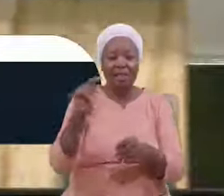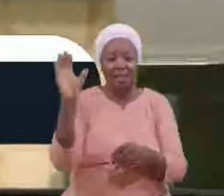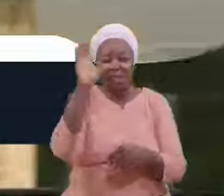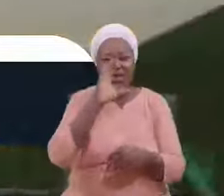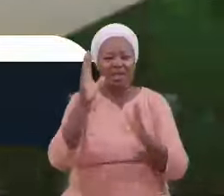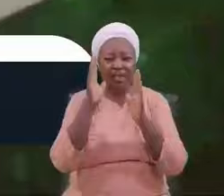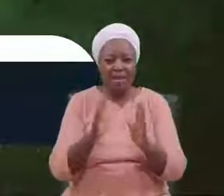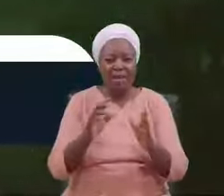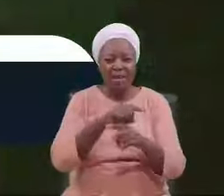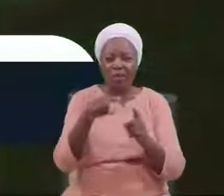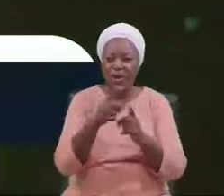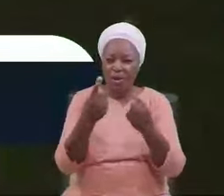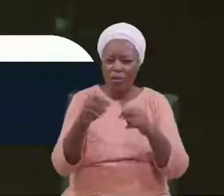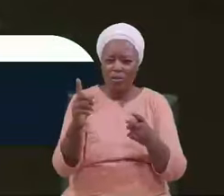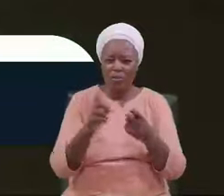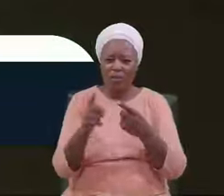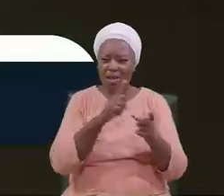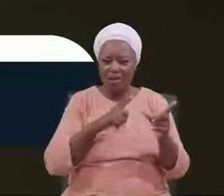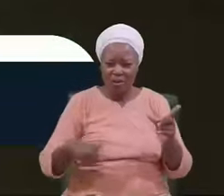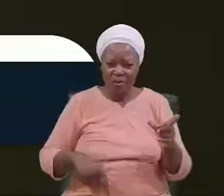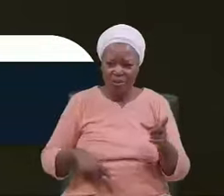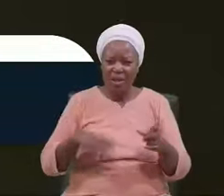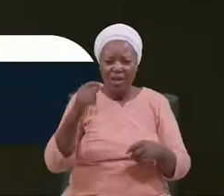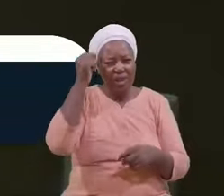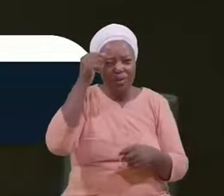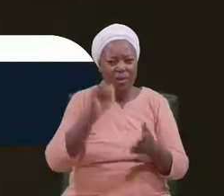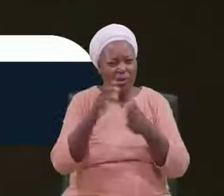Seigneur, les pensées que vous avez